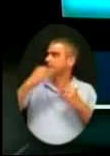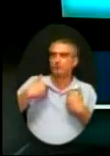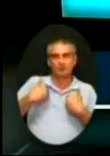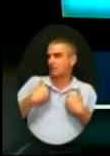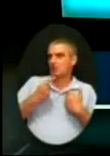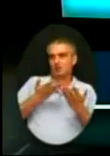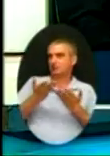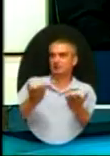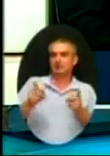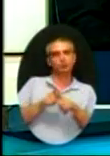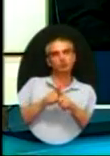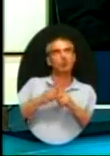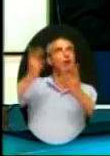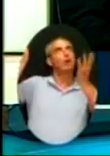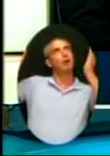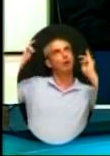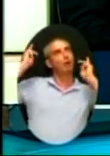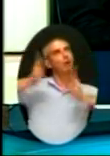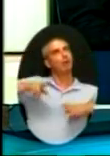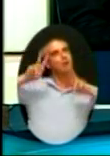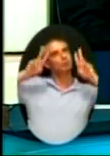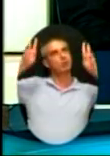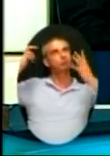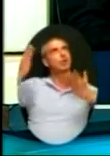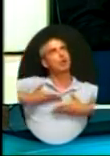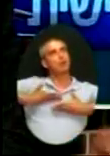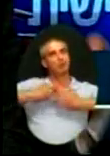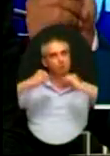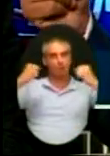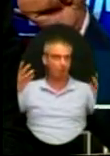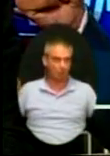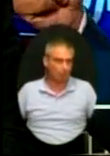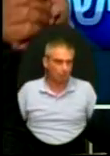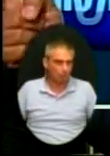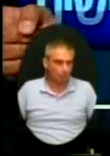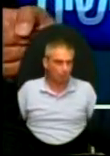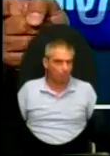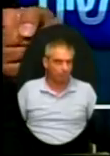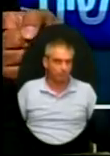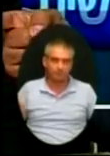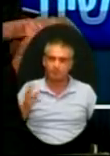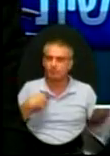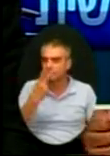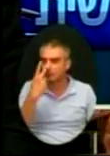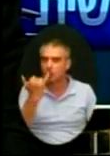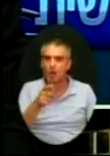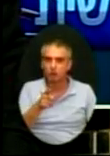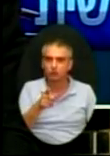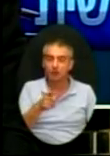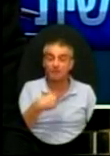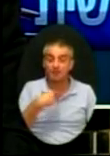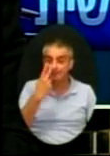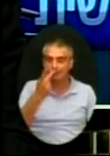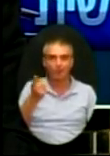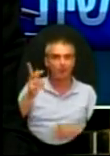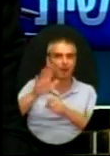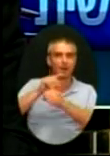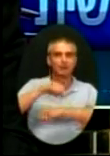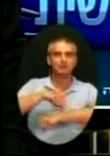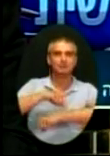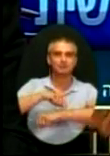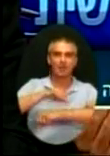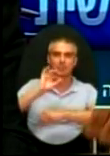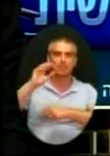אני לא אמור להתייחס אליה כאל תורה מסיני, ואני אגיד יותר מזה, תשמע שלום. מה שאנחנו רואים עכשיו, אנחנו רואים פתאום לחץ זמן